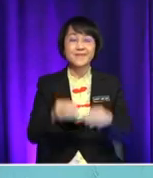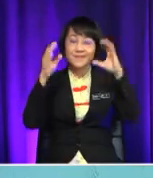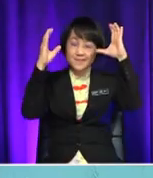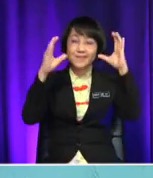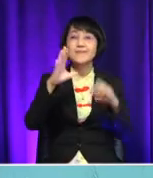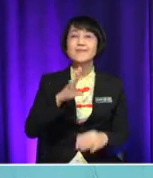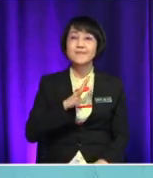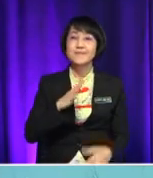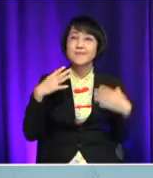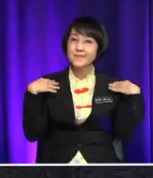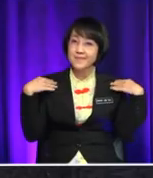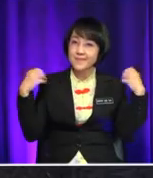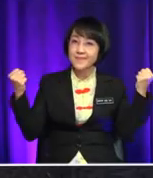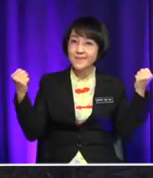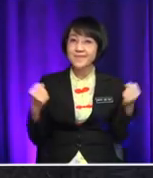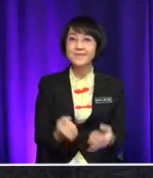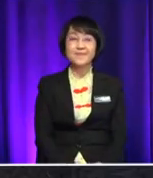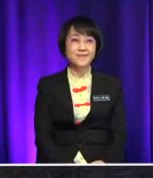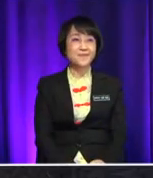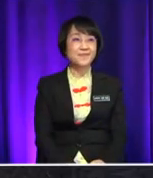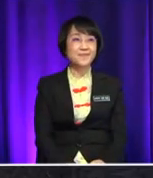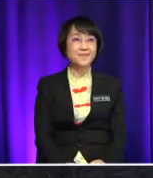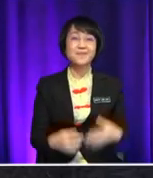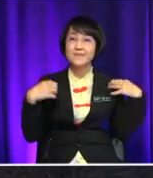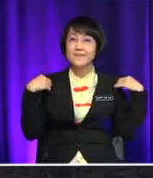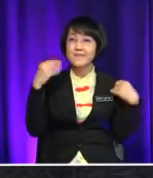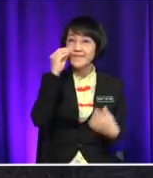sehat kita sama-sama Tema kita